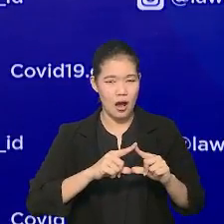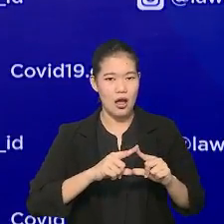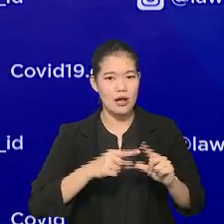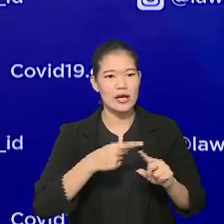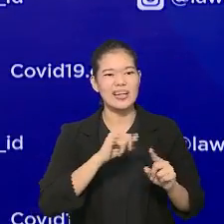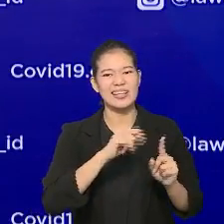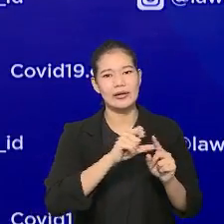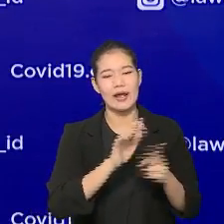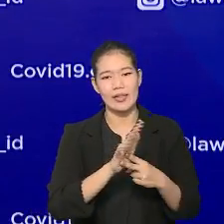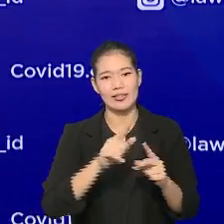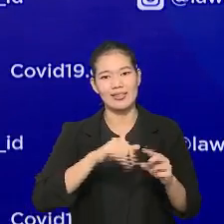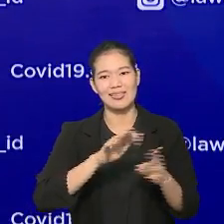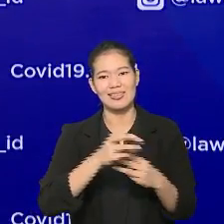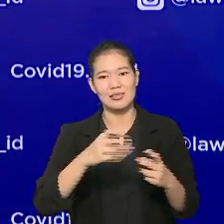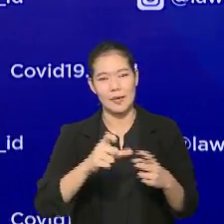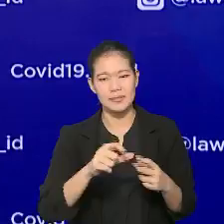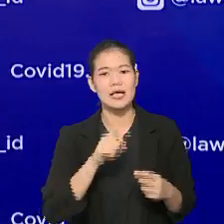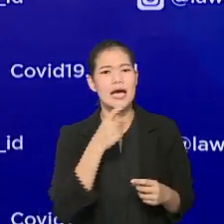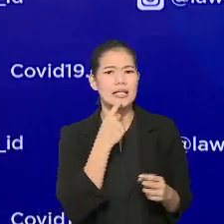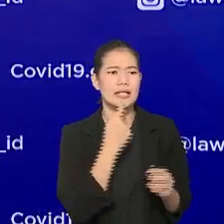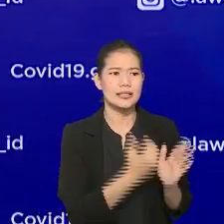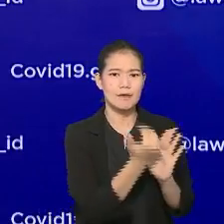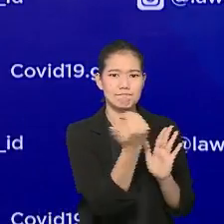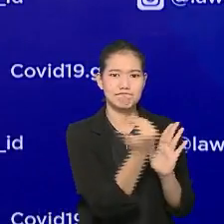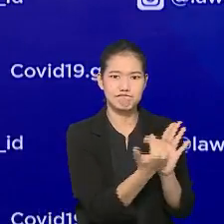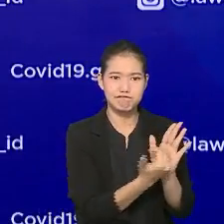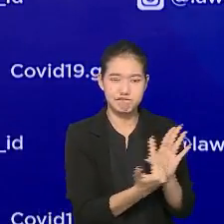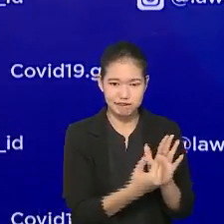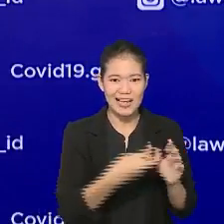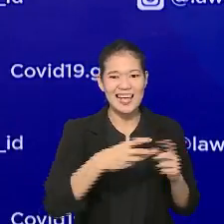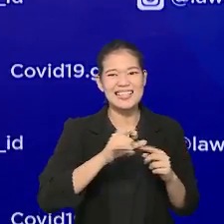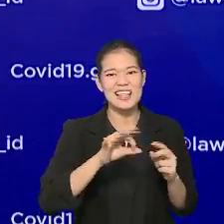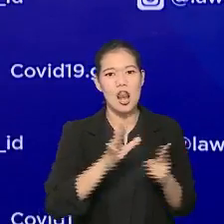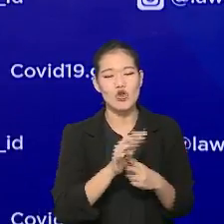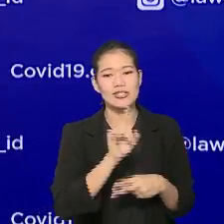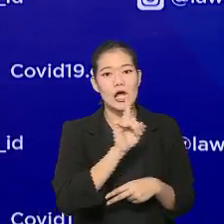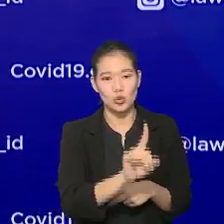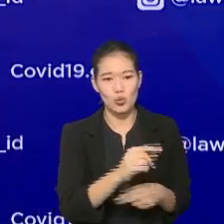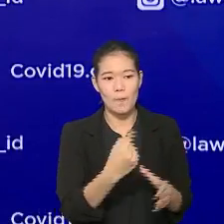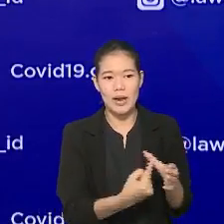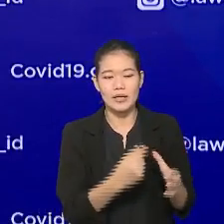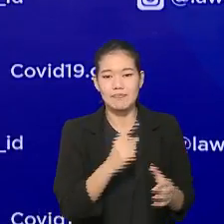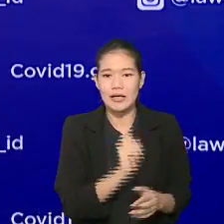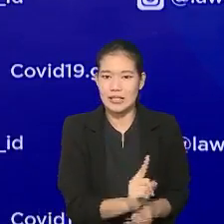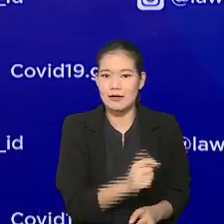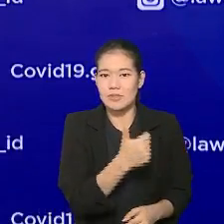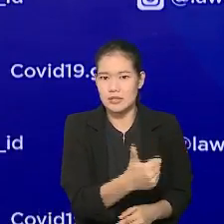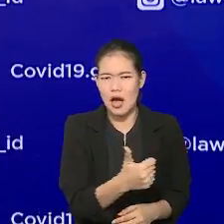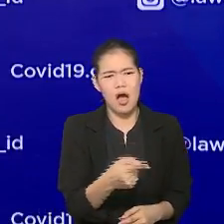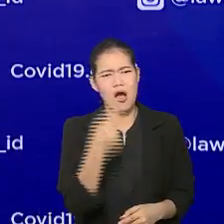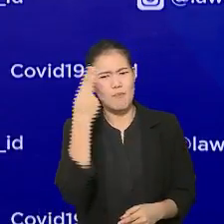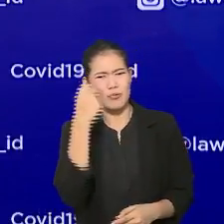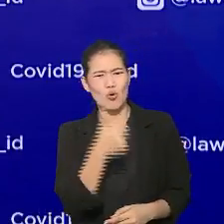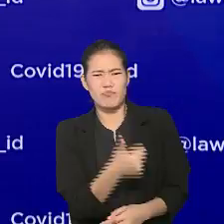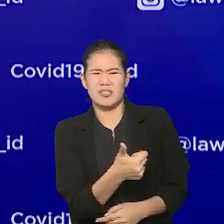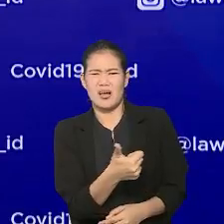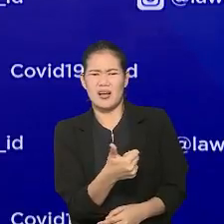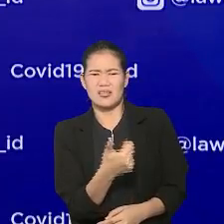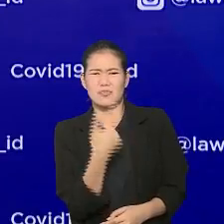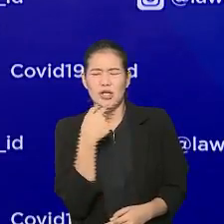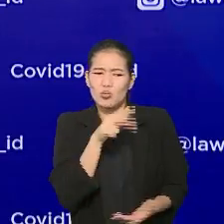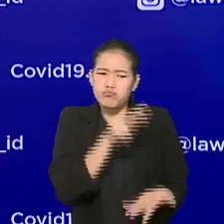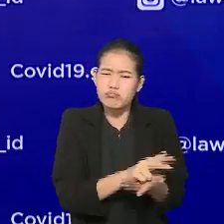Times. Terkait aturan hanya pejabat eselon 1 ke atas yang bisa karantina mandiri, mengapa pemerintah memutuskan hal